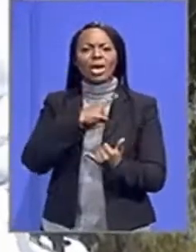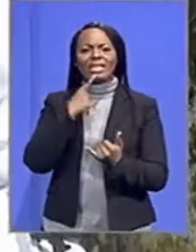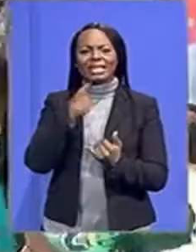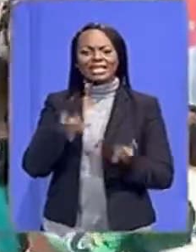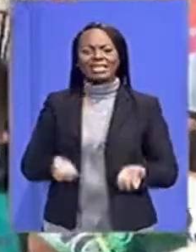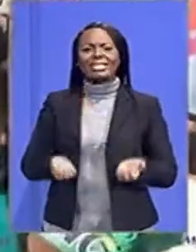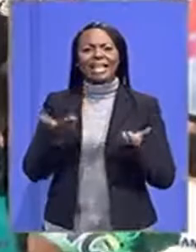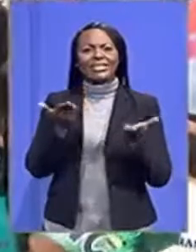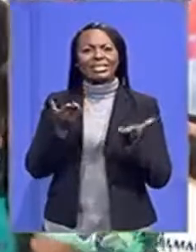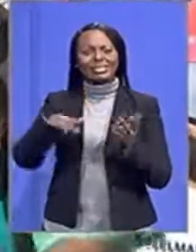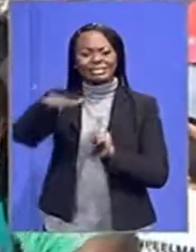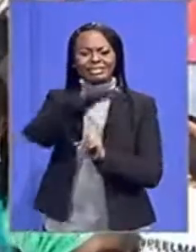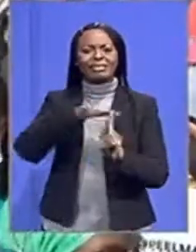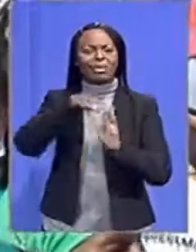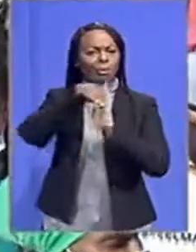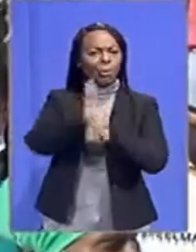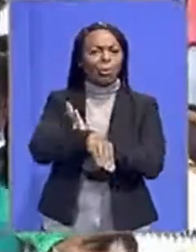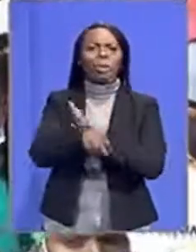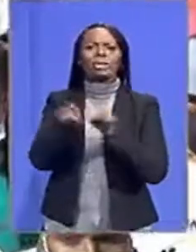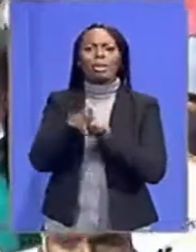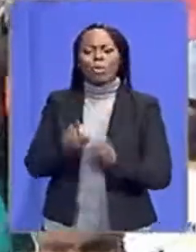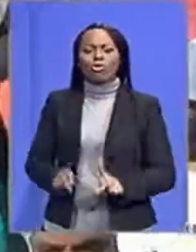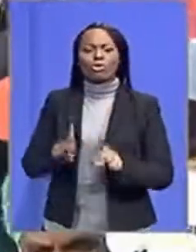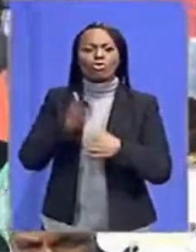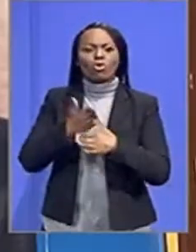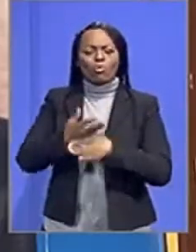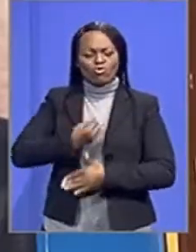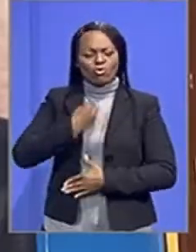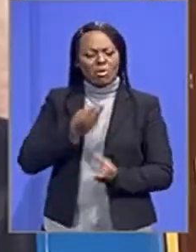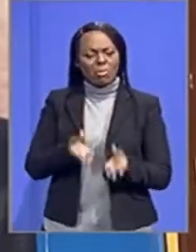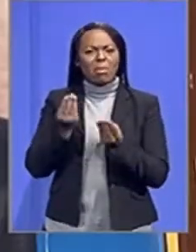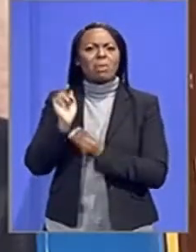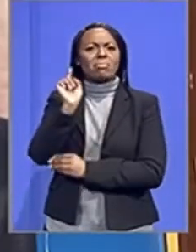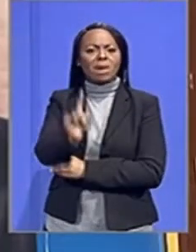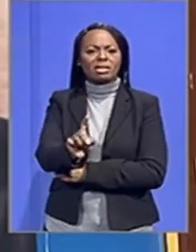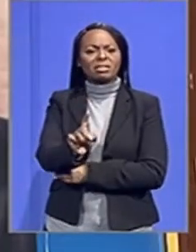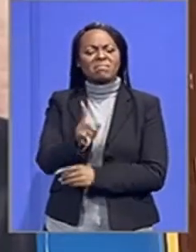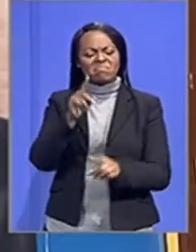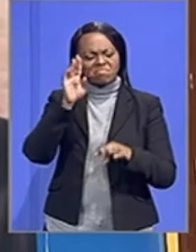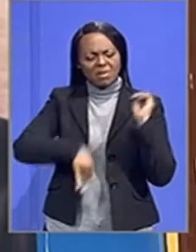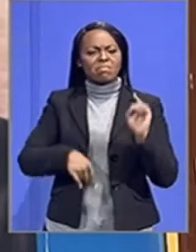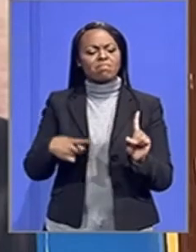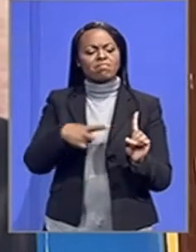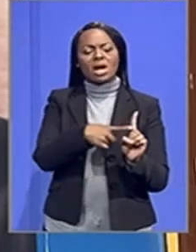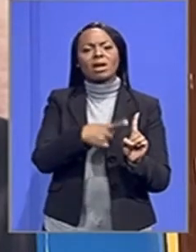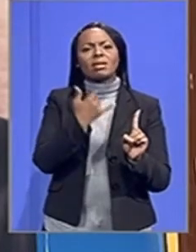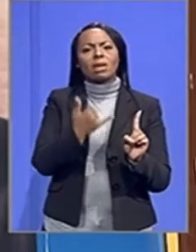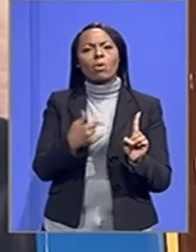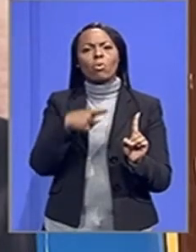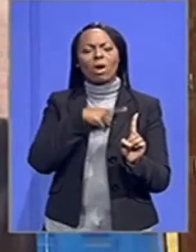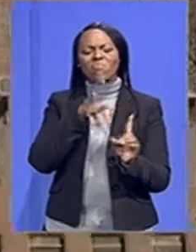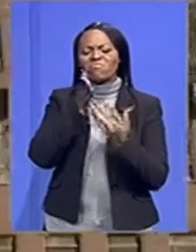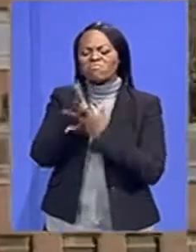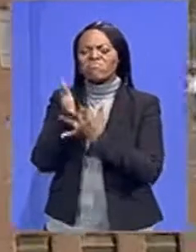tseka hore ho be le menyetla ya mesebetsi bakeng sa batjha. Ba qosa ramotse Nkosinjani Speelman ka ho